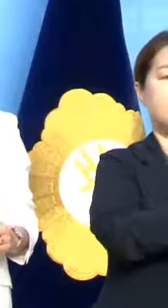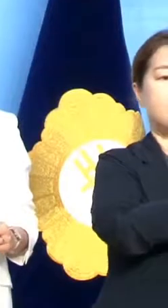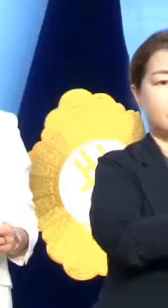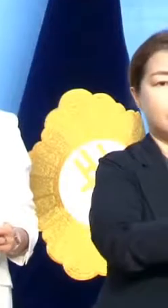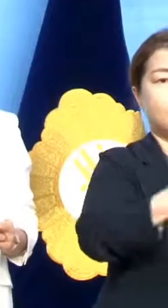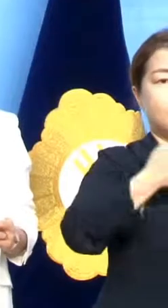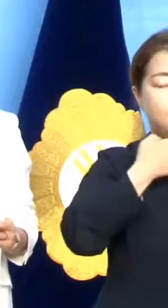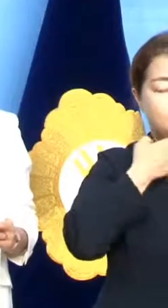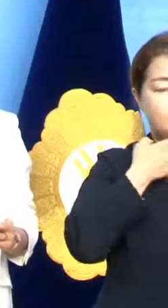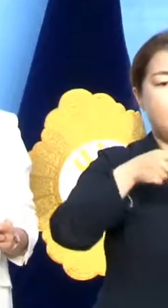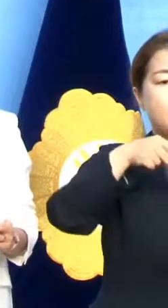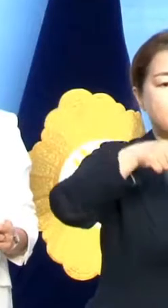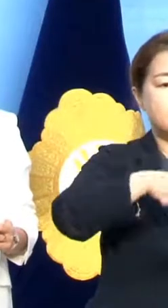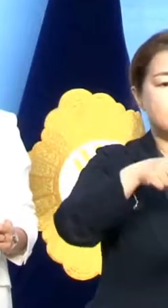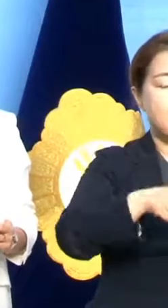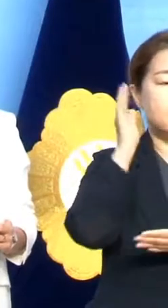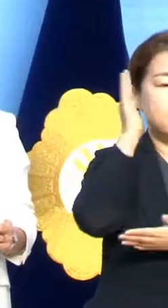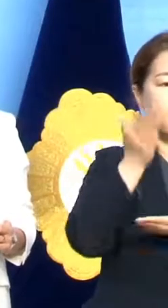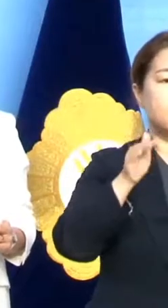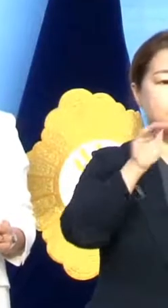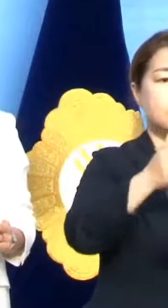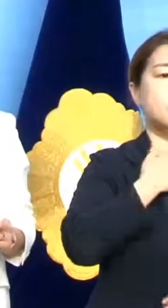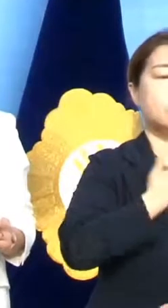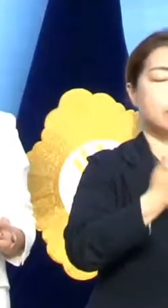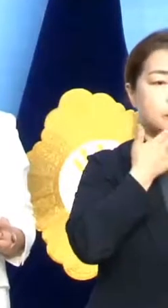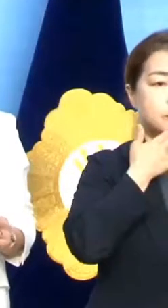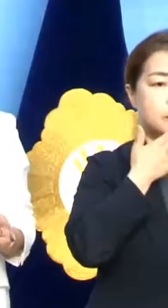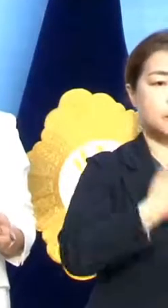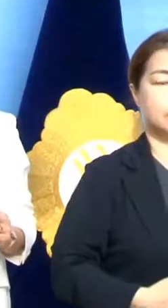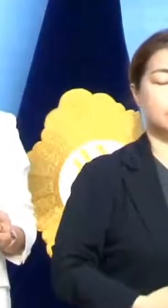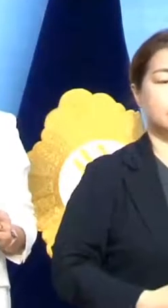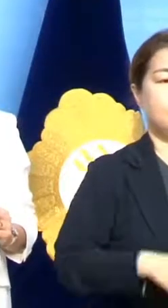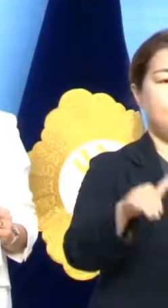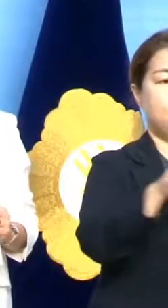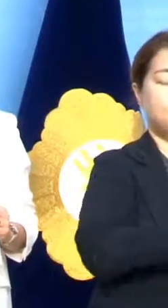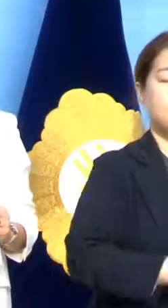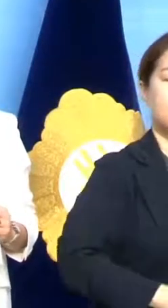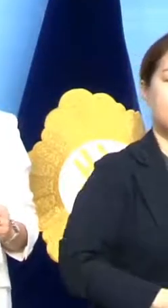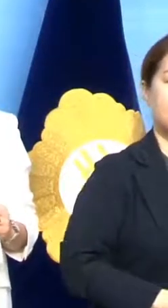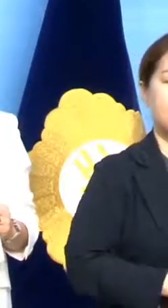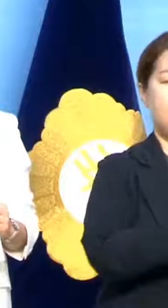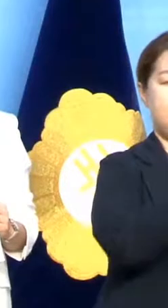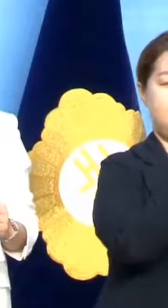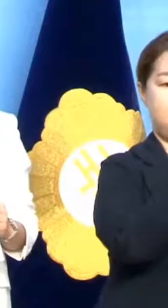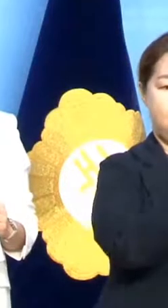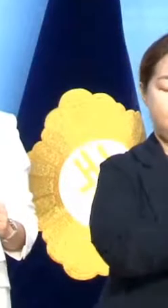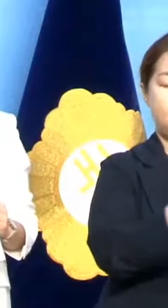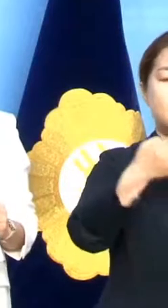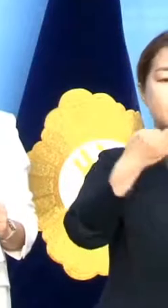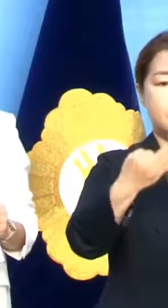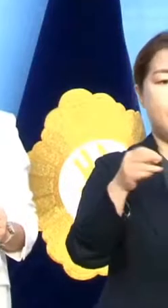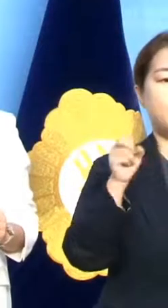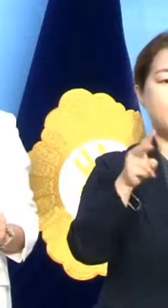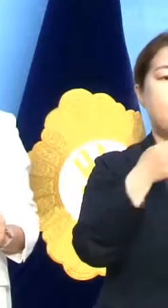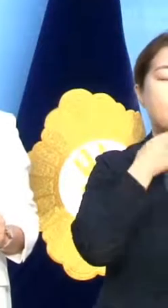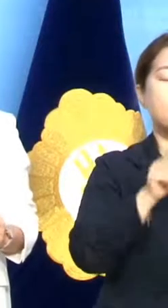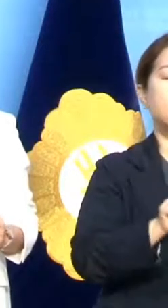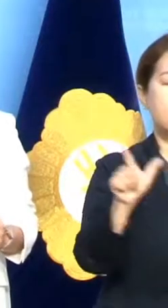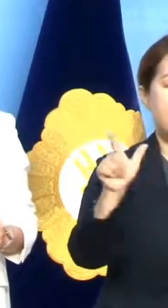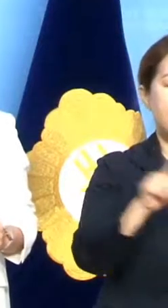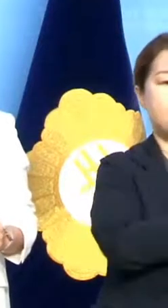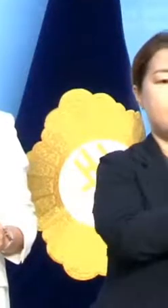공식적 입장을 밝힌 적이 없다는 것입니다 문재인 대통령 8월 14일 특별한 날의 의미를 밝히면서